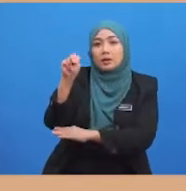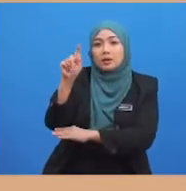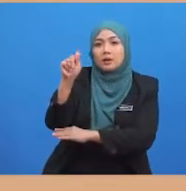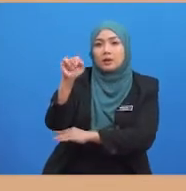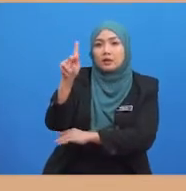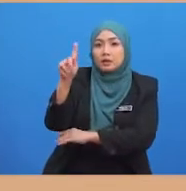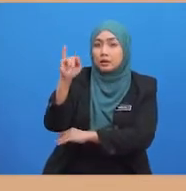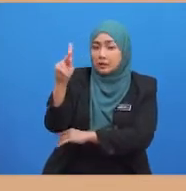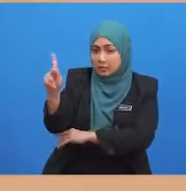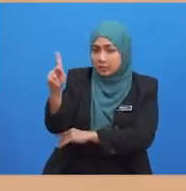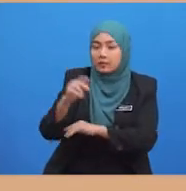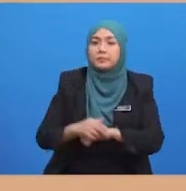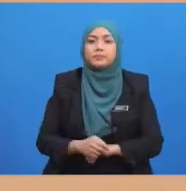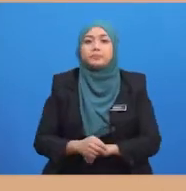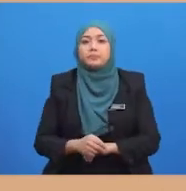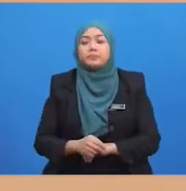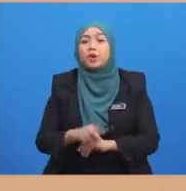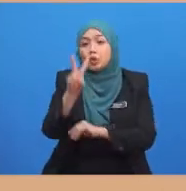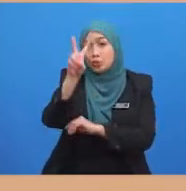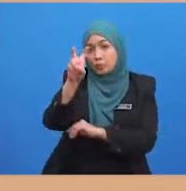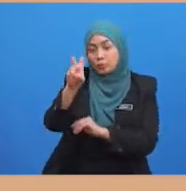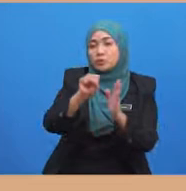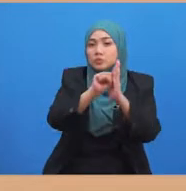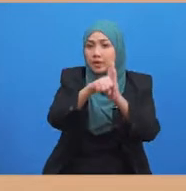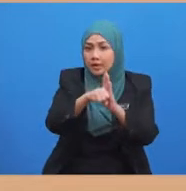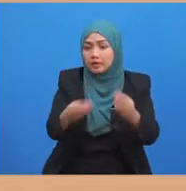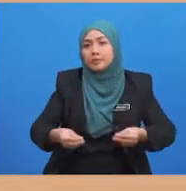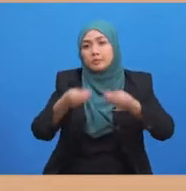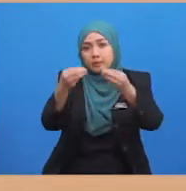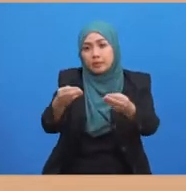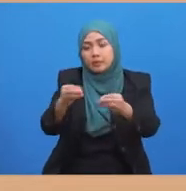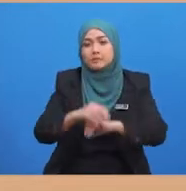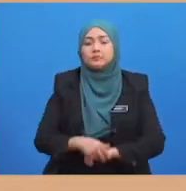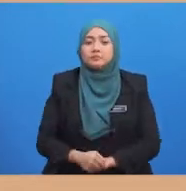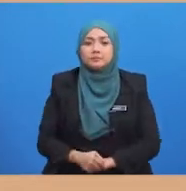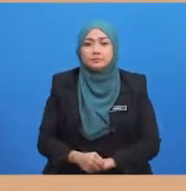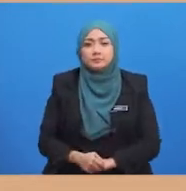masa 20 saat dari sekarang.